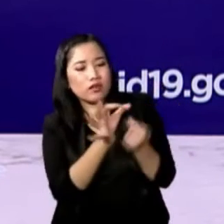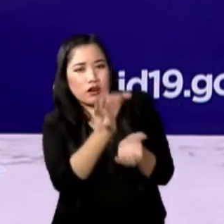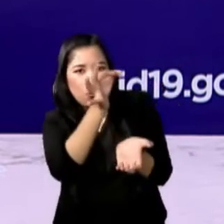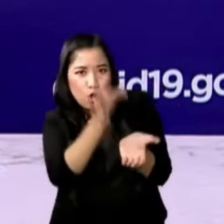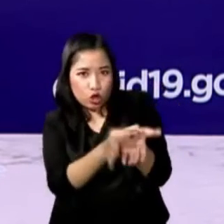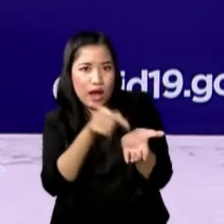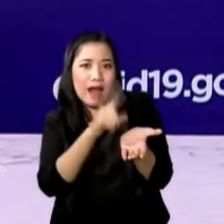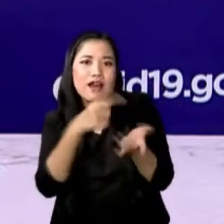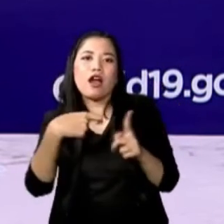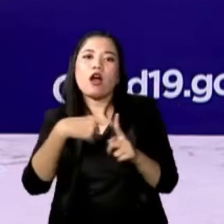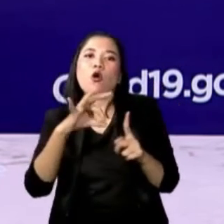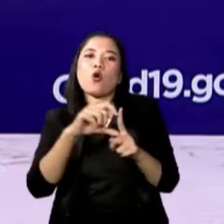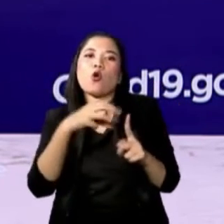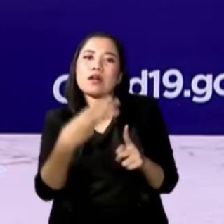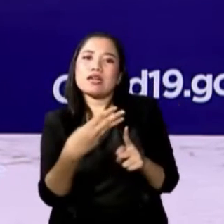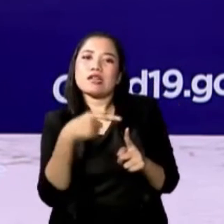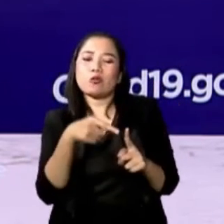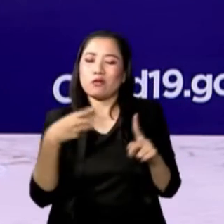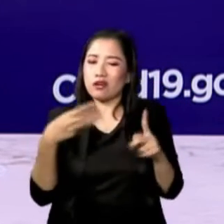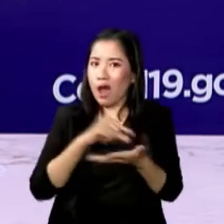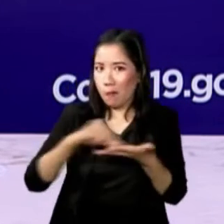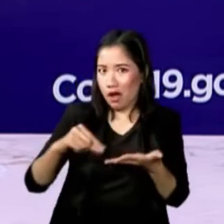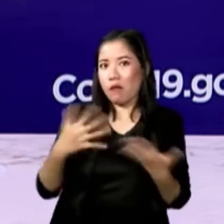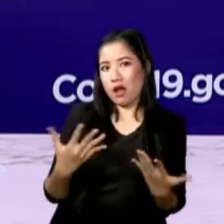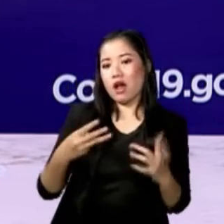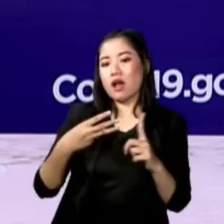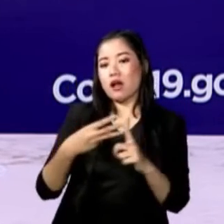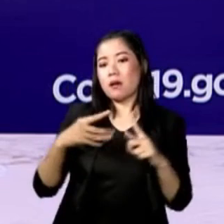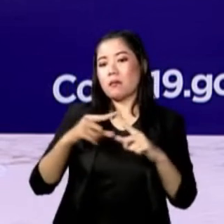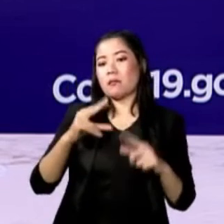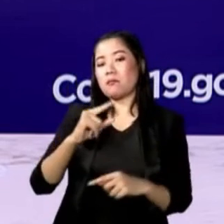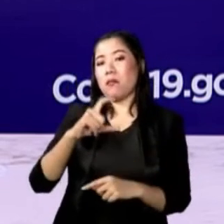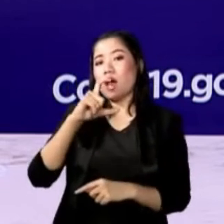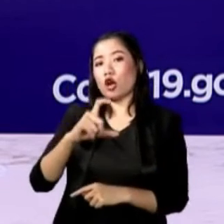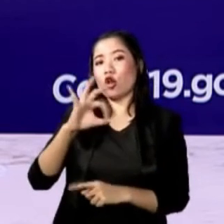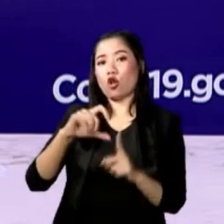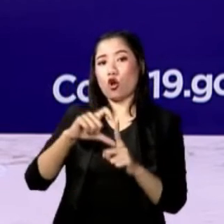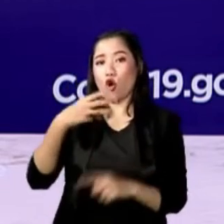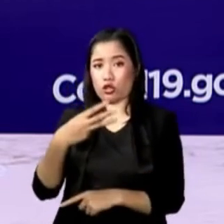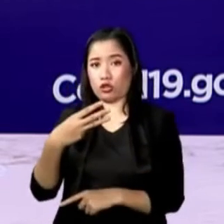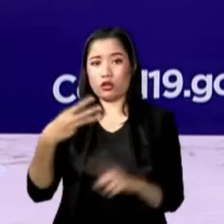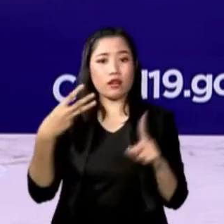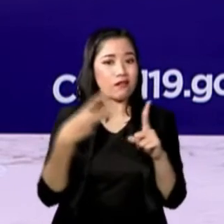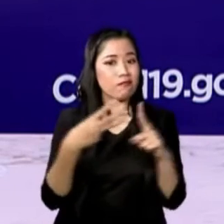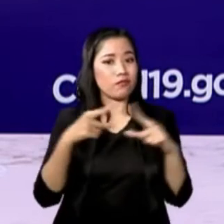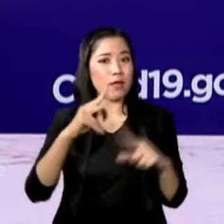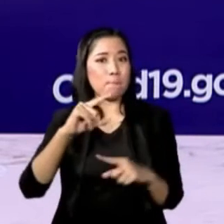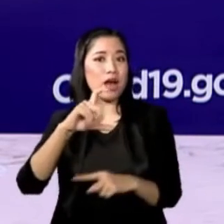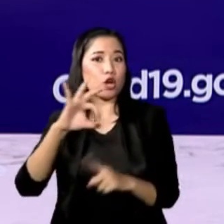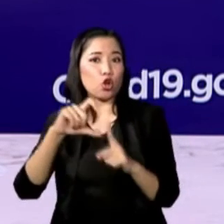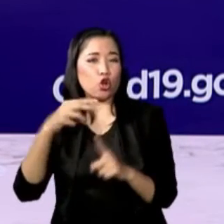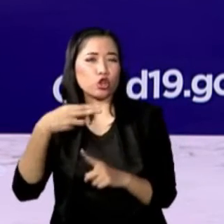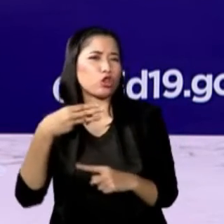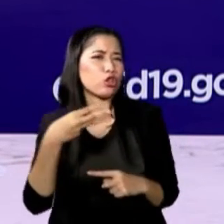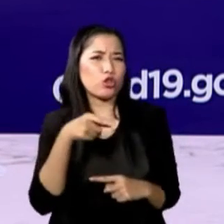divaksin. Kegunaan barcode tersebut adalah semata-mata untuk pelacakan distribusi produk